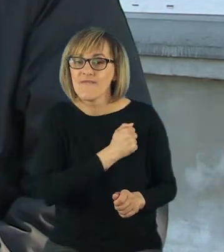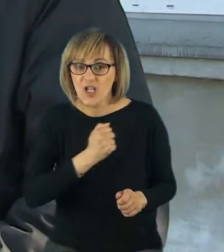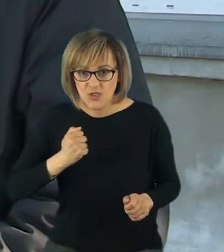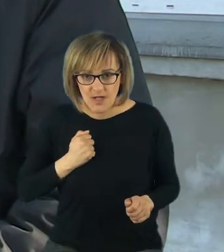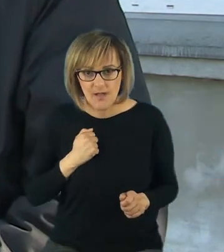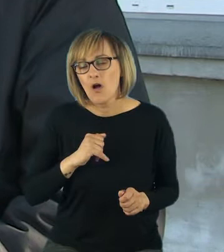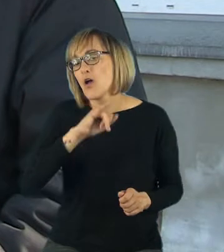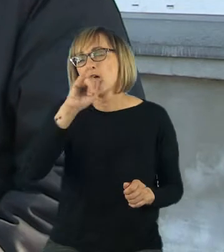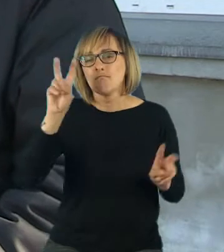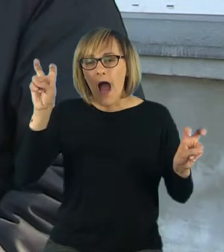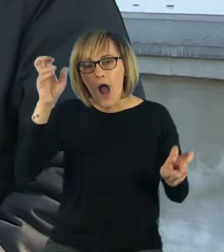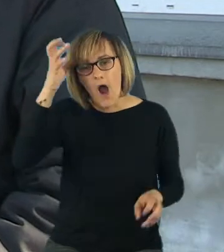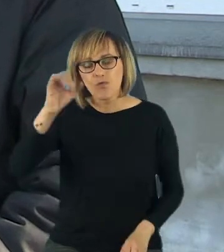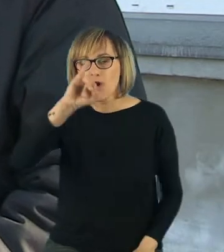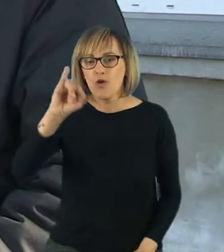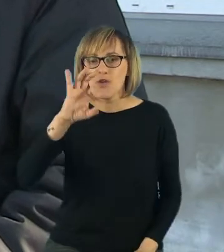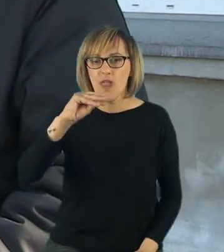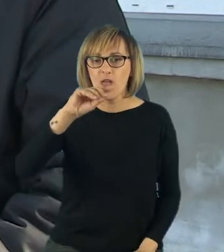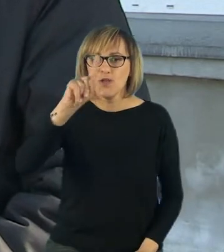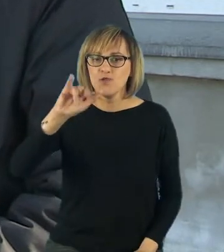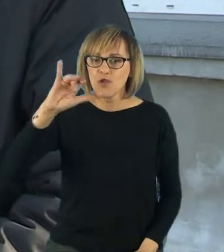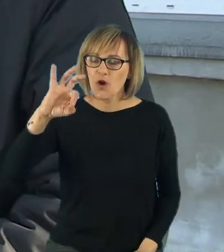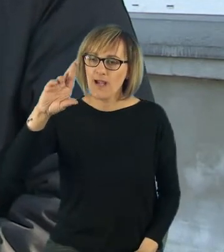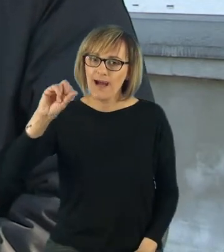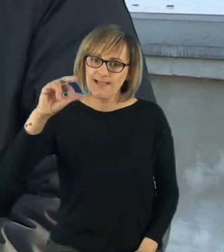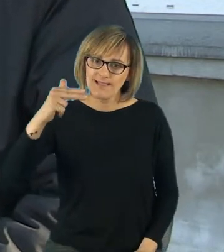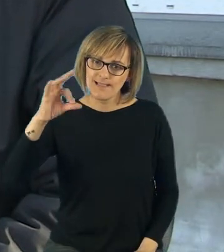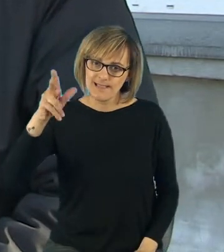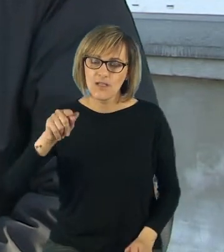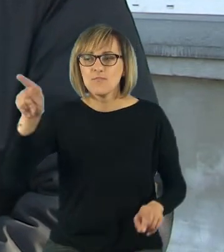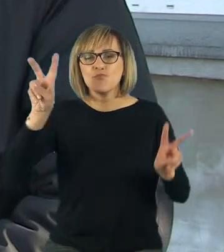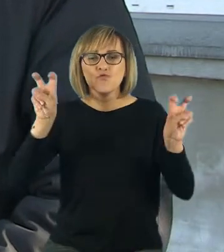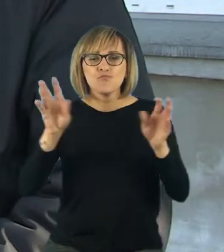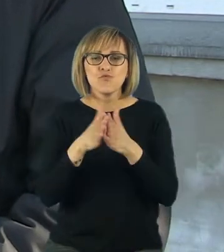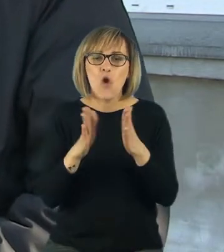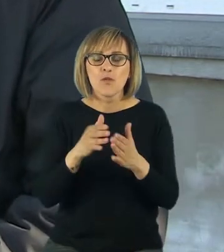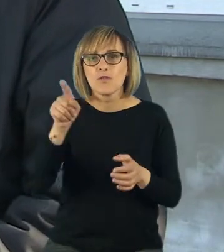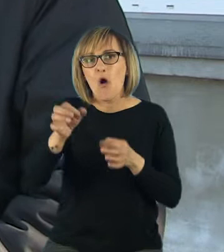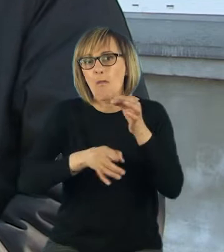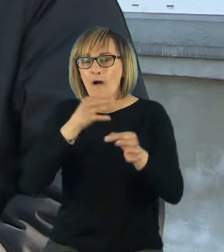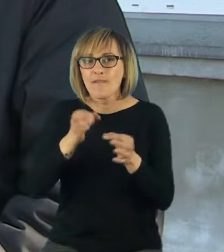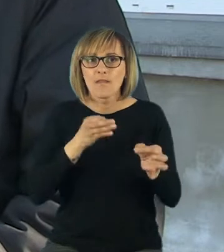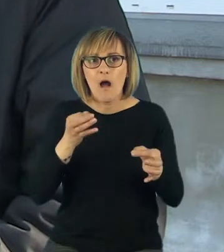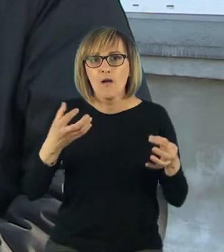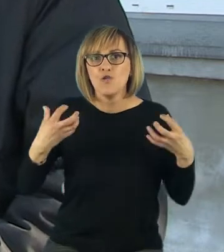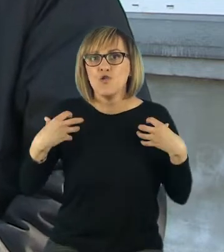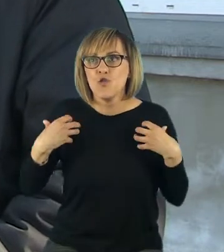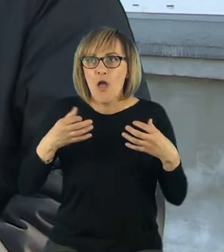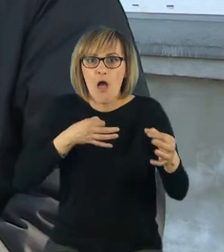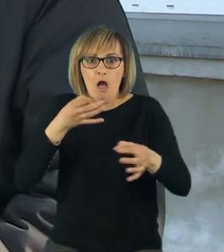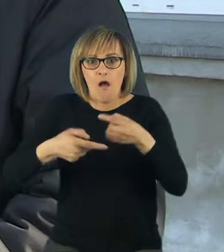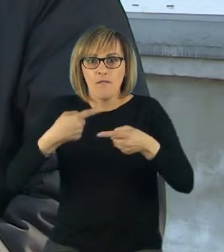Nowaka Jeziorańskiego. To jest książka, która dotyczy losów Jana Nowaka Jeziorańskiego w